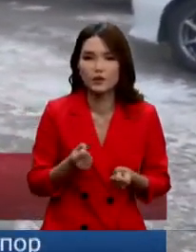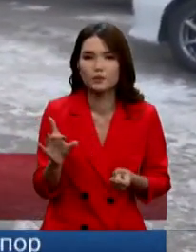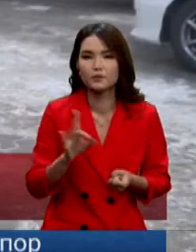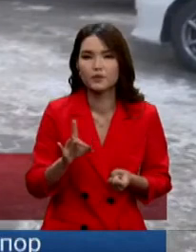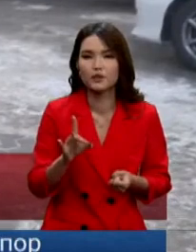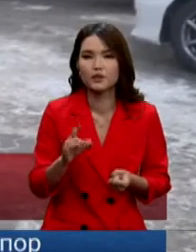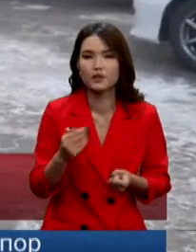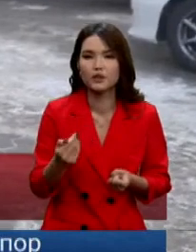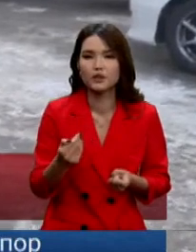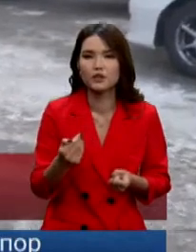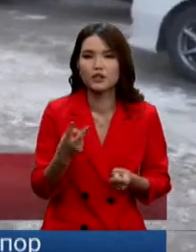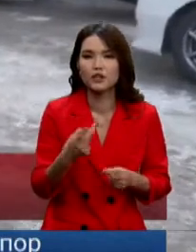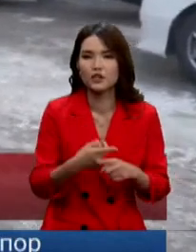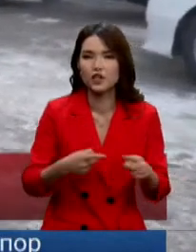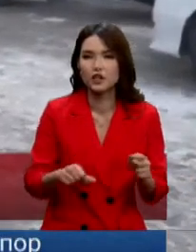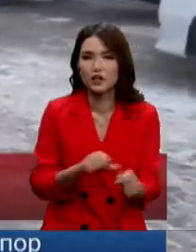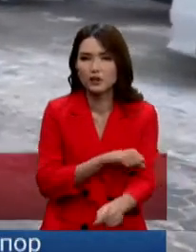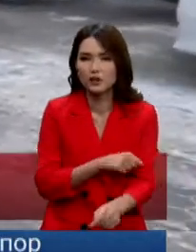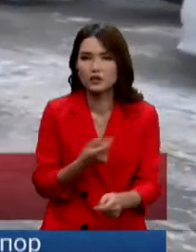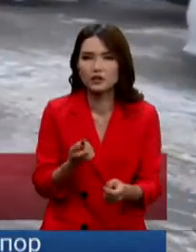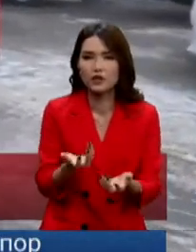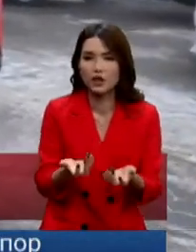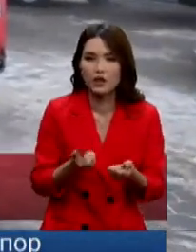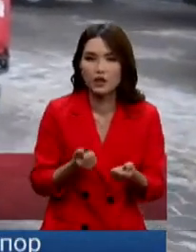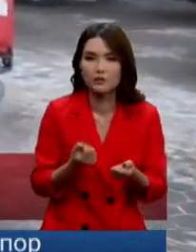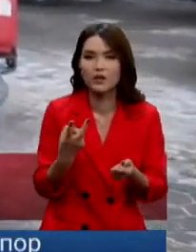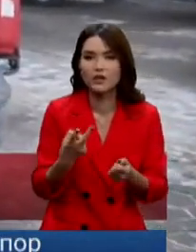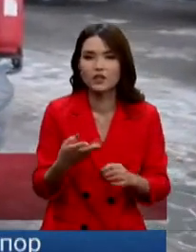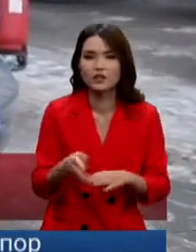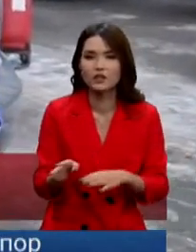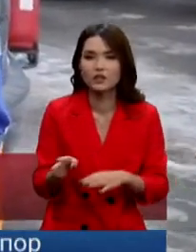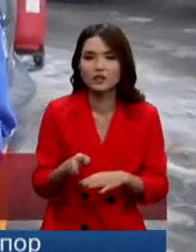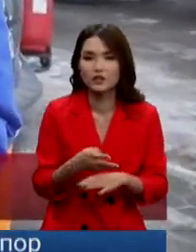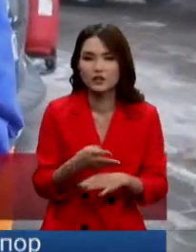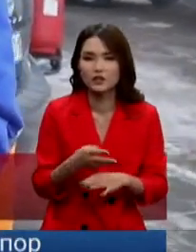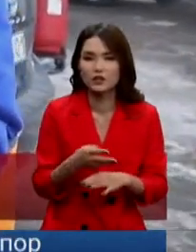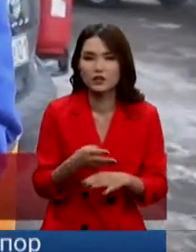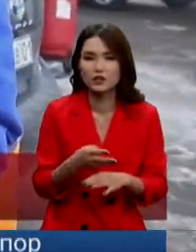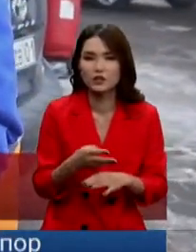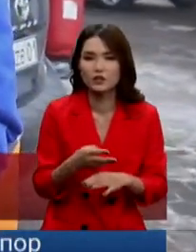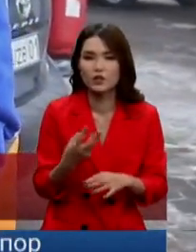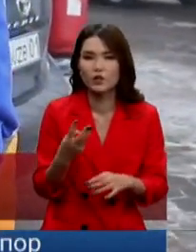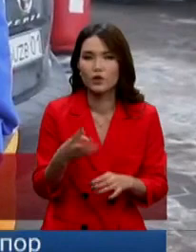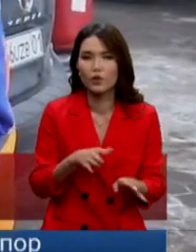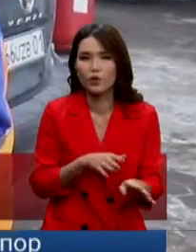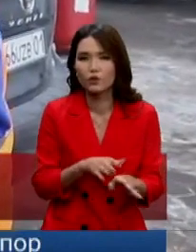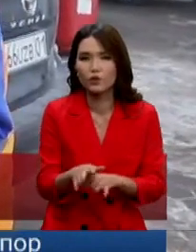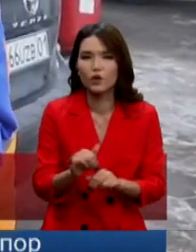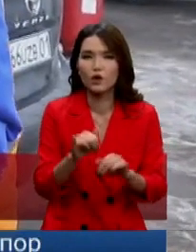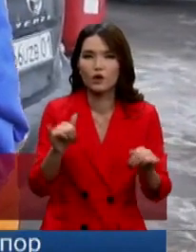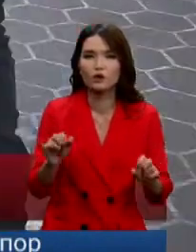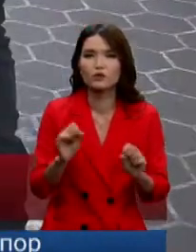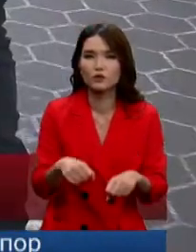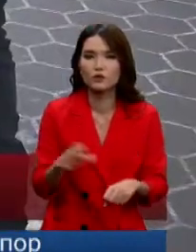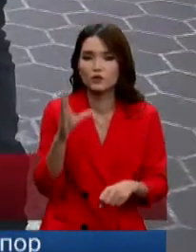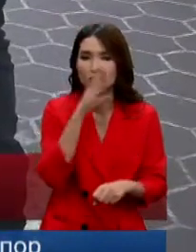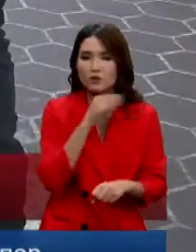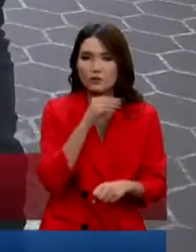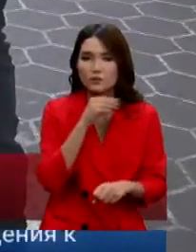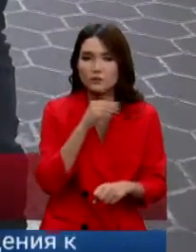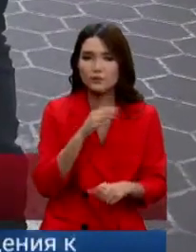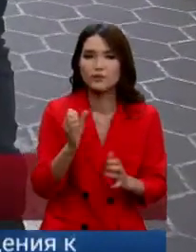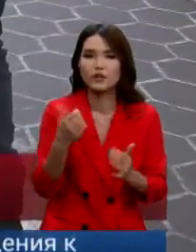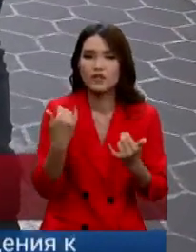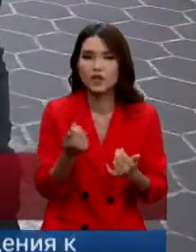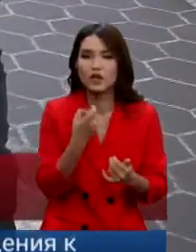резервуар 2,5 метрден кішкентай болғандықтан. Екі жерден үстіңгі жағы 3 проба, астынан 1 проба аламыз. Арнай